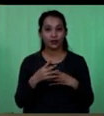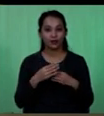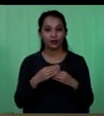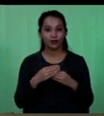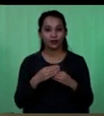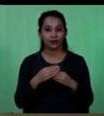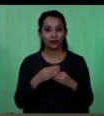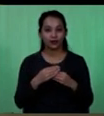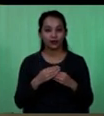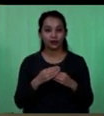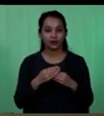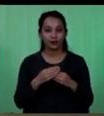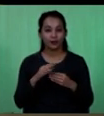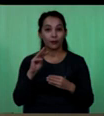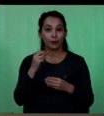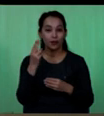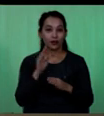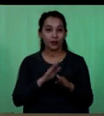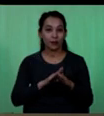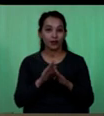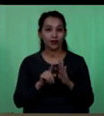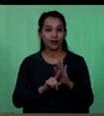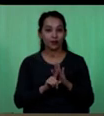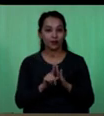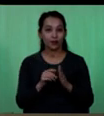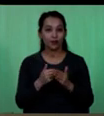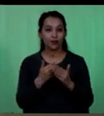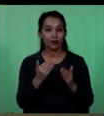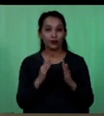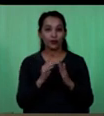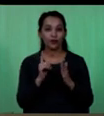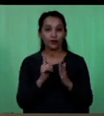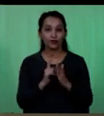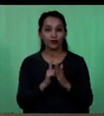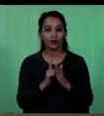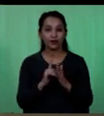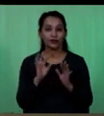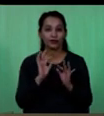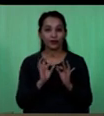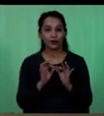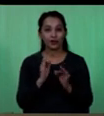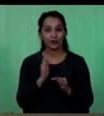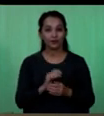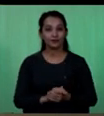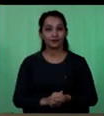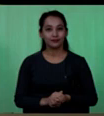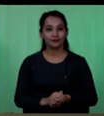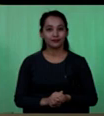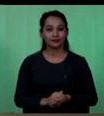bilan mashqlar ustida ishlaymiz. Keling, avval mustaqil berilgan topshiriqlarni tekshirib olsak.